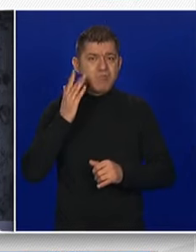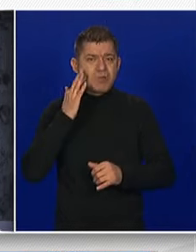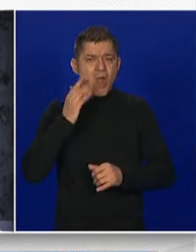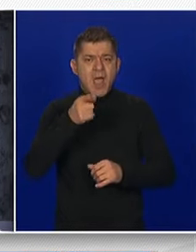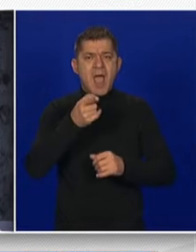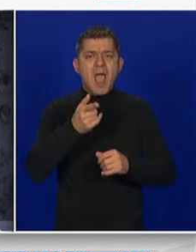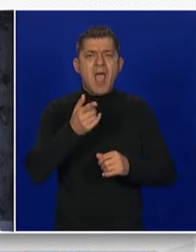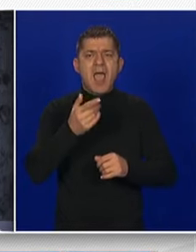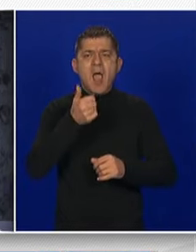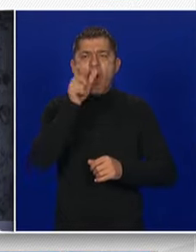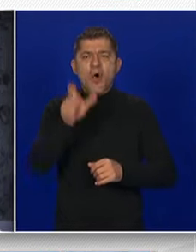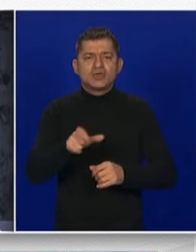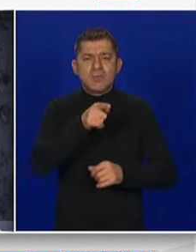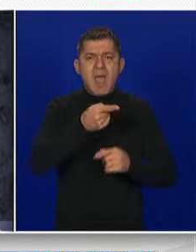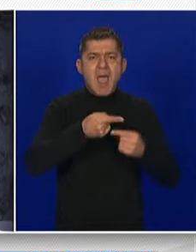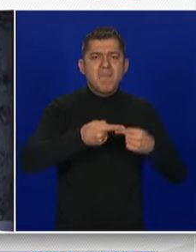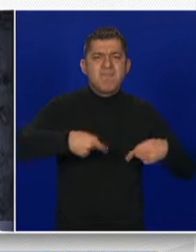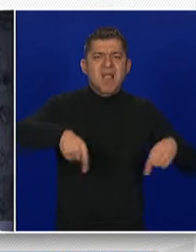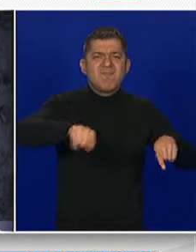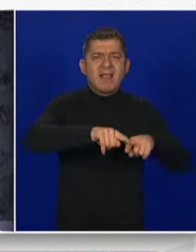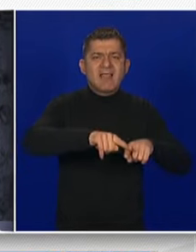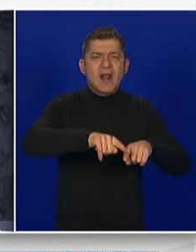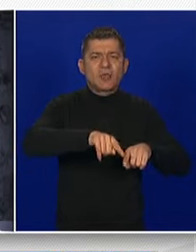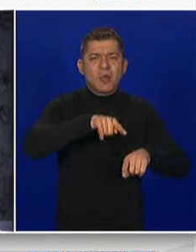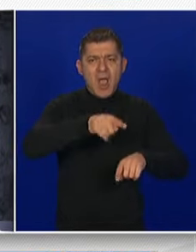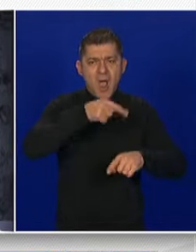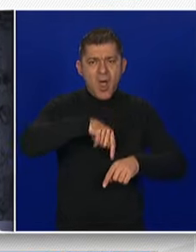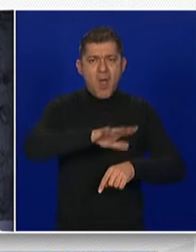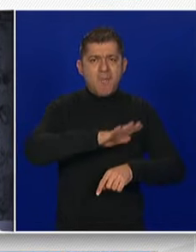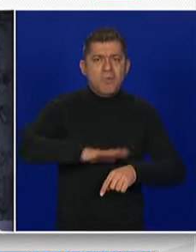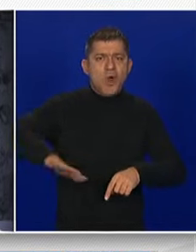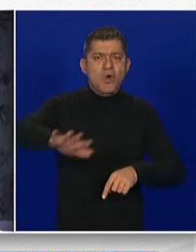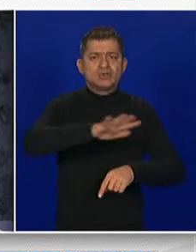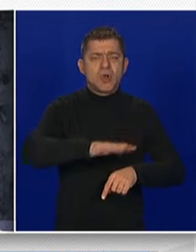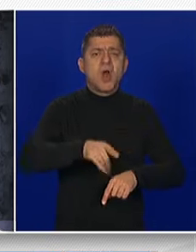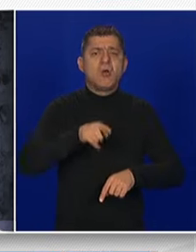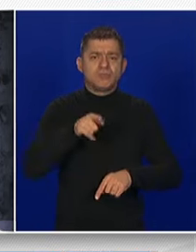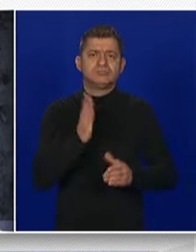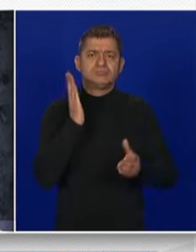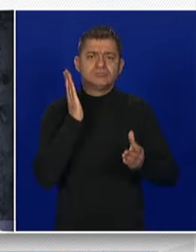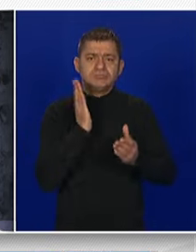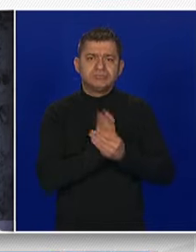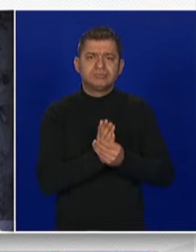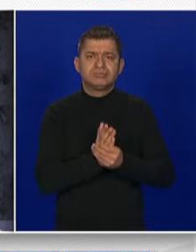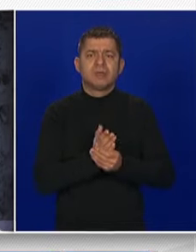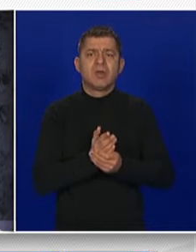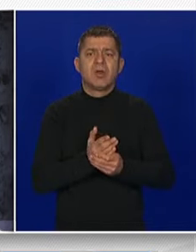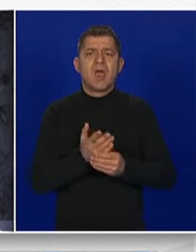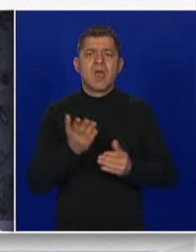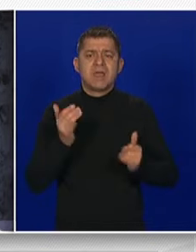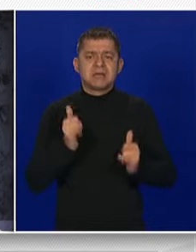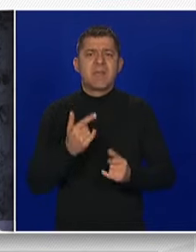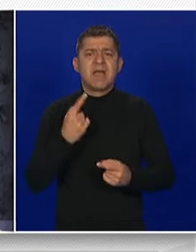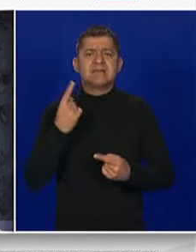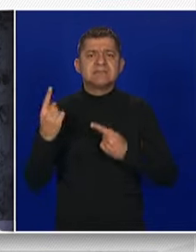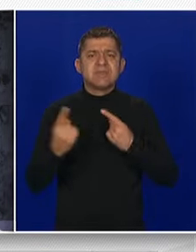prostora primjerena situaciji, primjerena ne samo epidemiološkoj situaciji, nego i onome